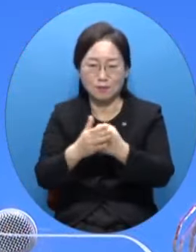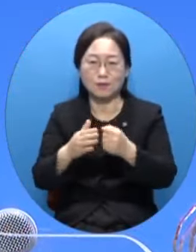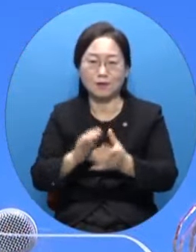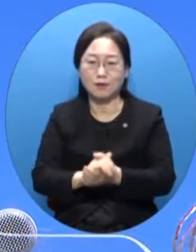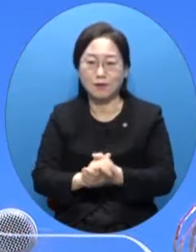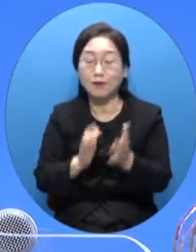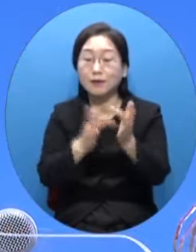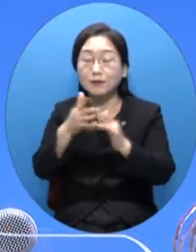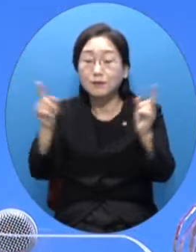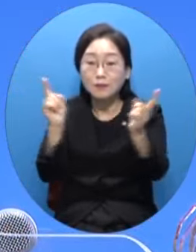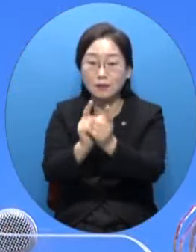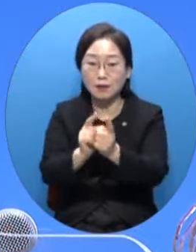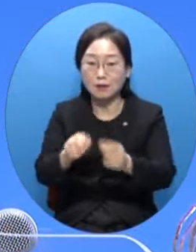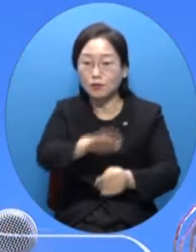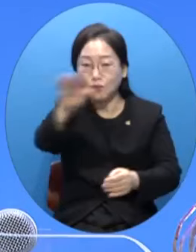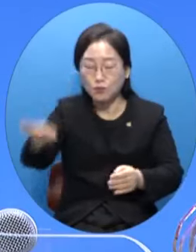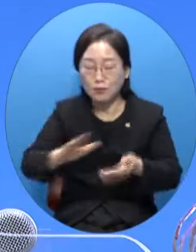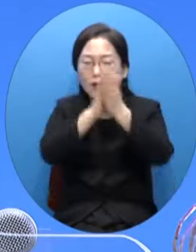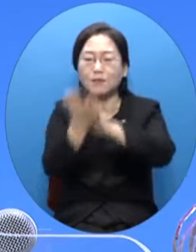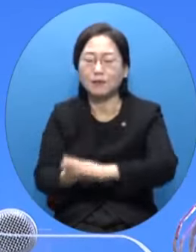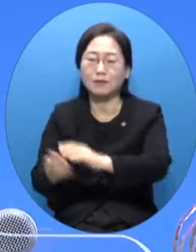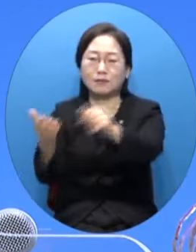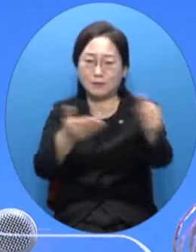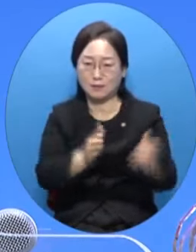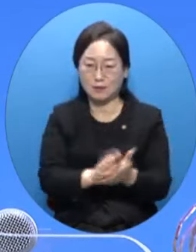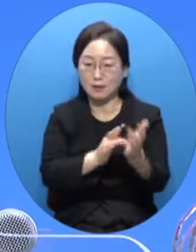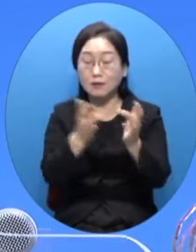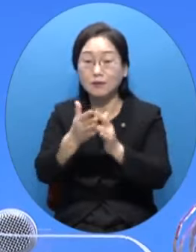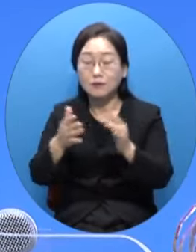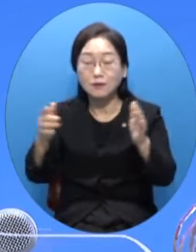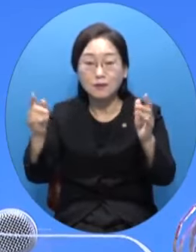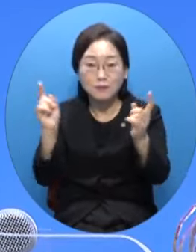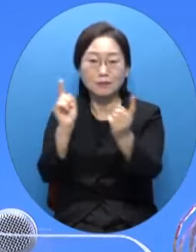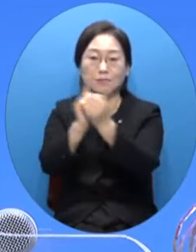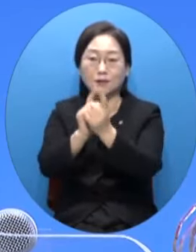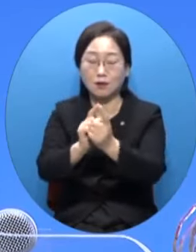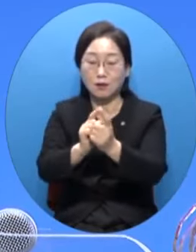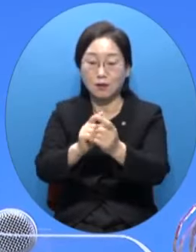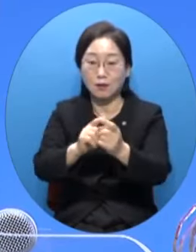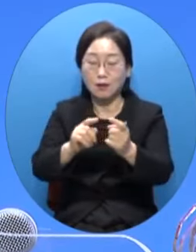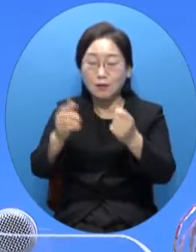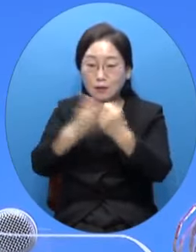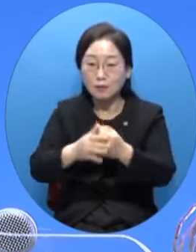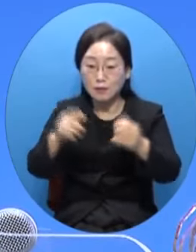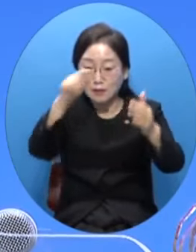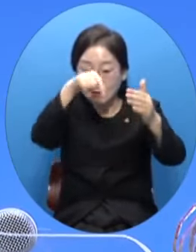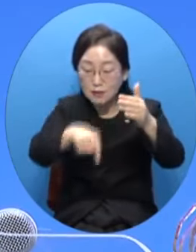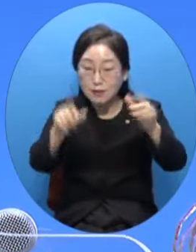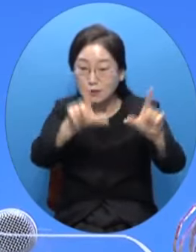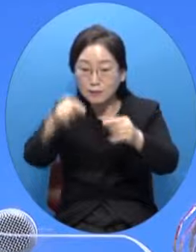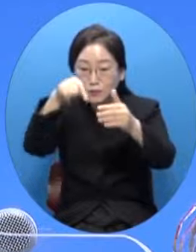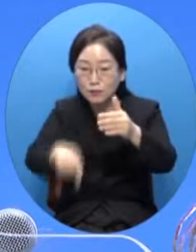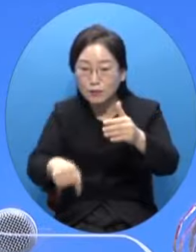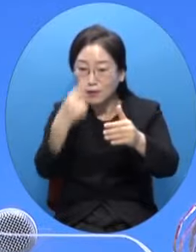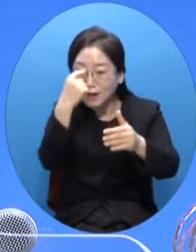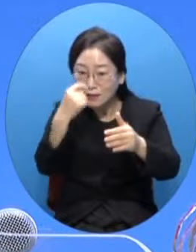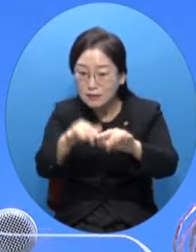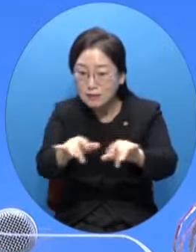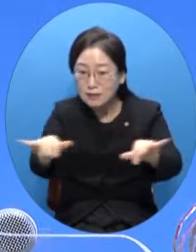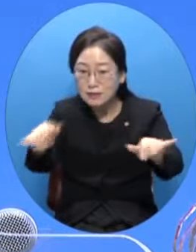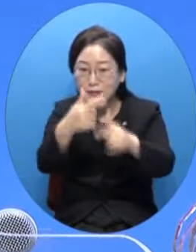그 인생이 변화되기를 바랍니다. 예수님을 만나 여러분 삶에 있는 가시가 예수님의 사랑으로 뒤덮여